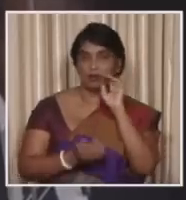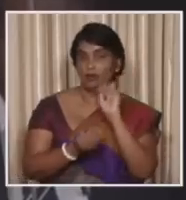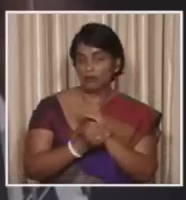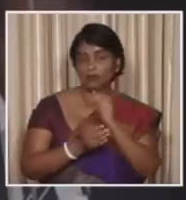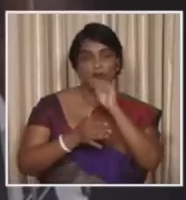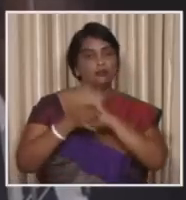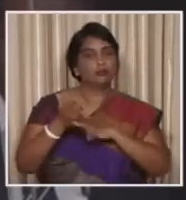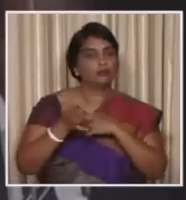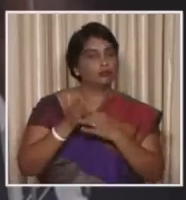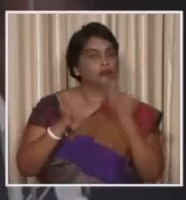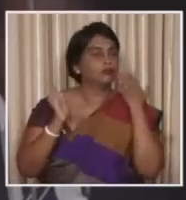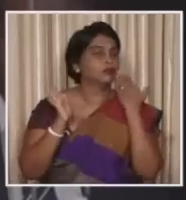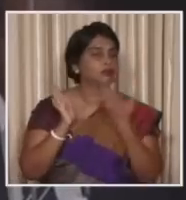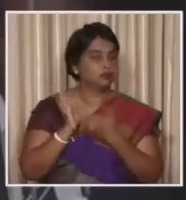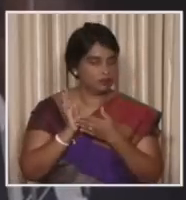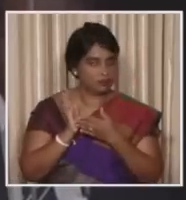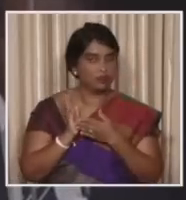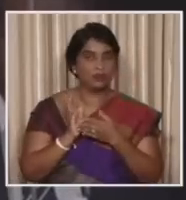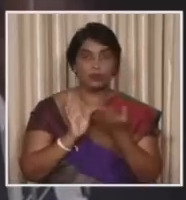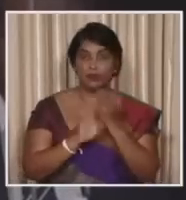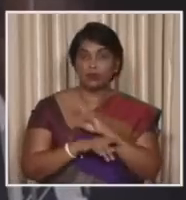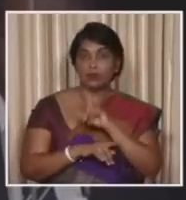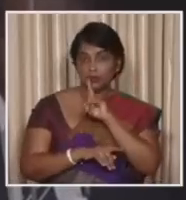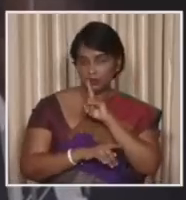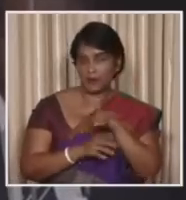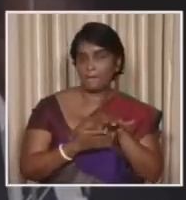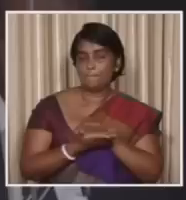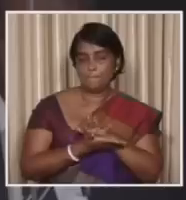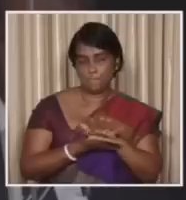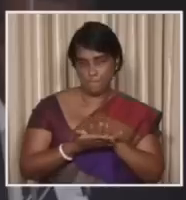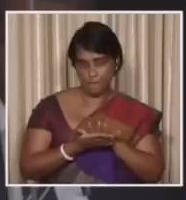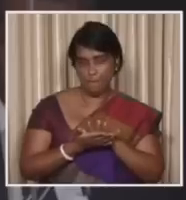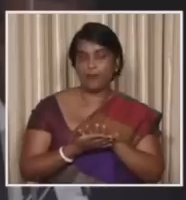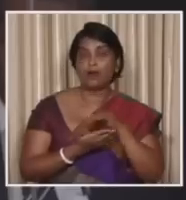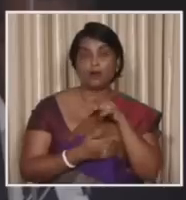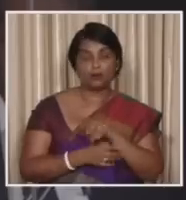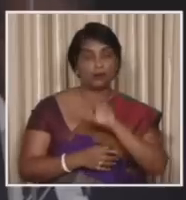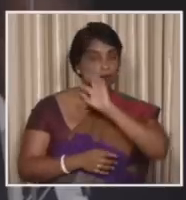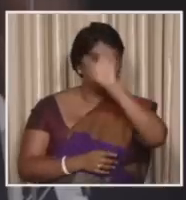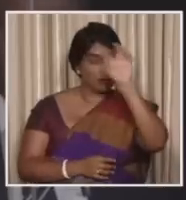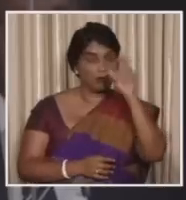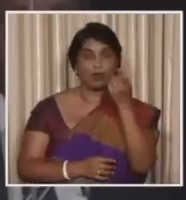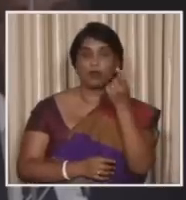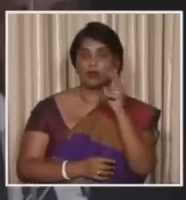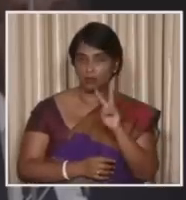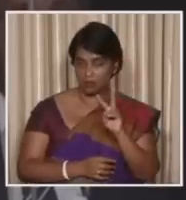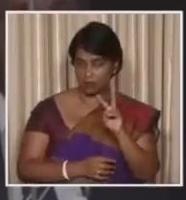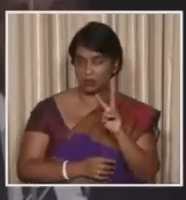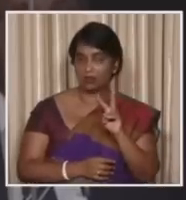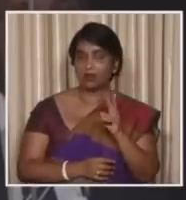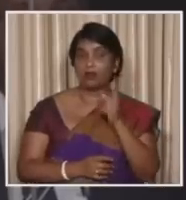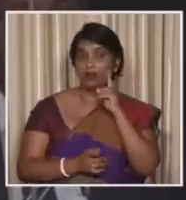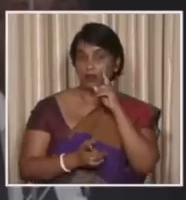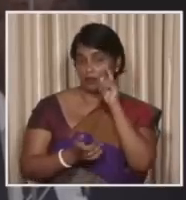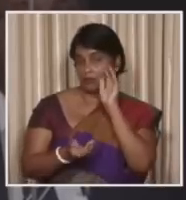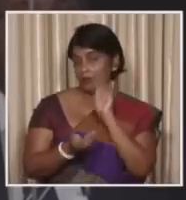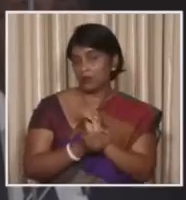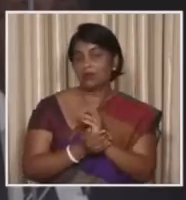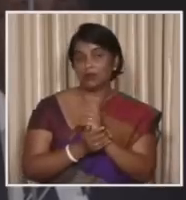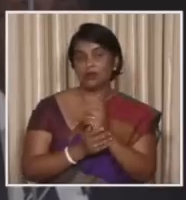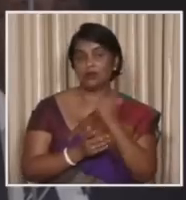अयवैग सलखा बलुव इहत कारण पैदिलवेनवा एन रटवल दुलाहक आरक्षक अयवैगन